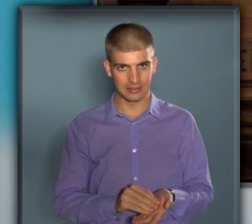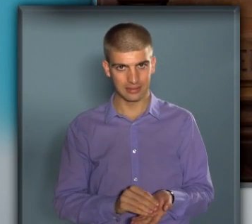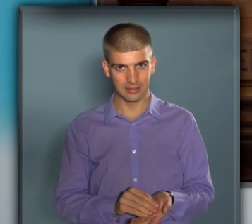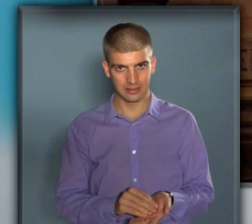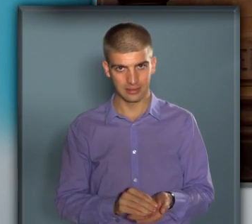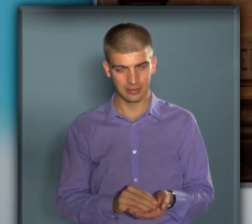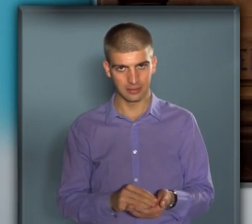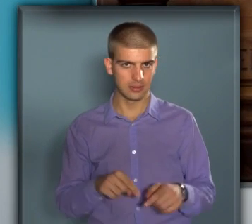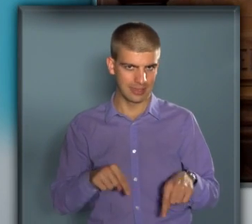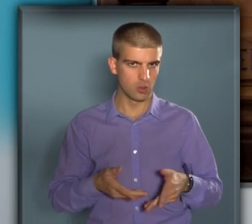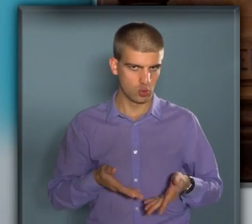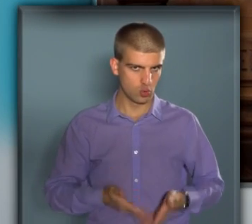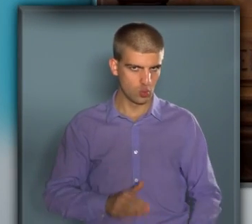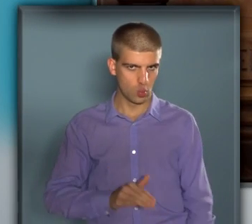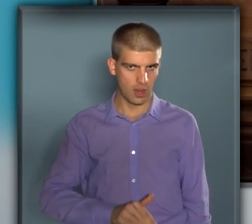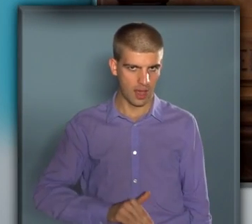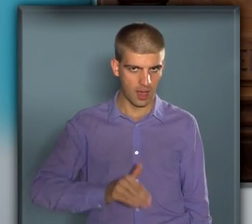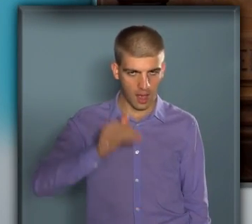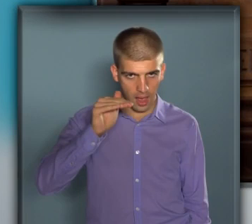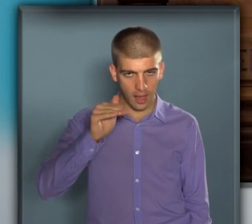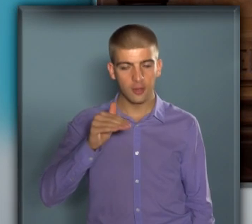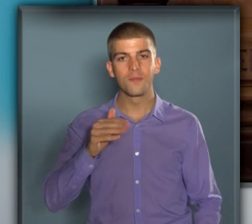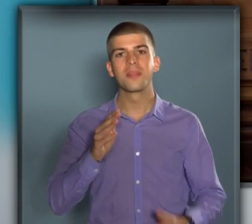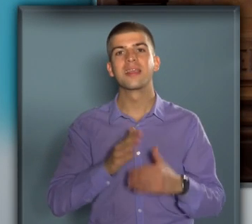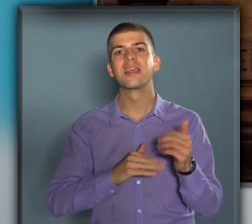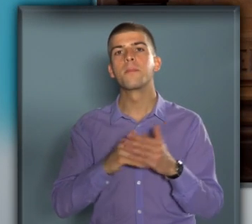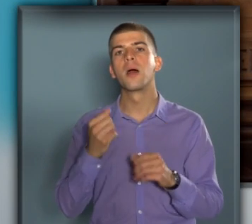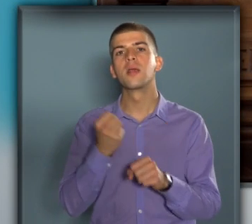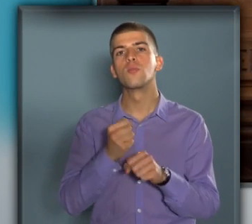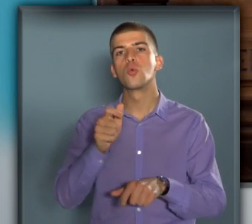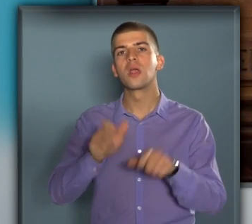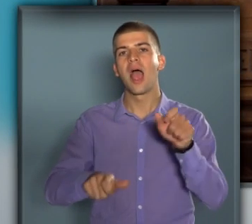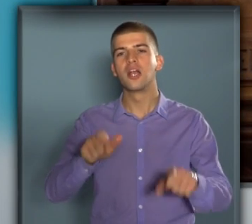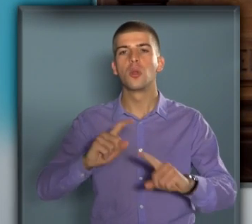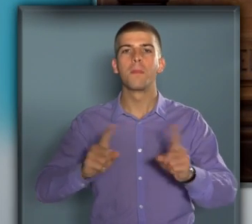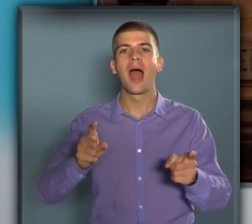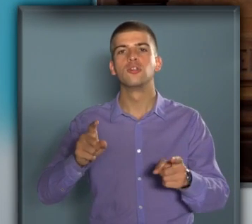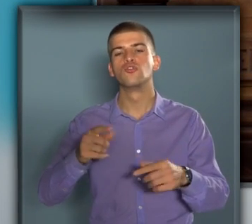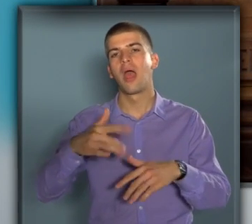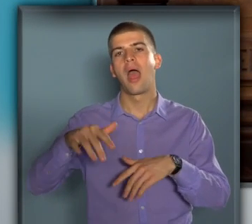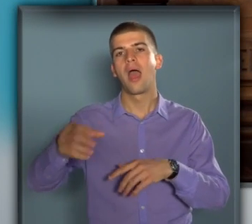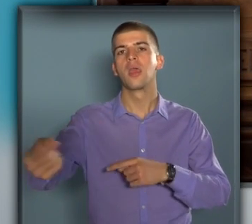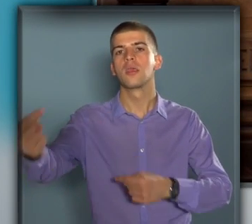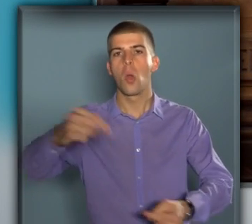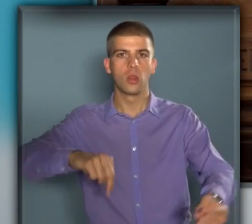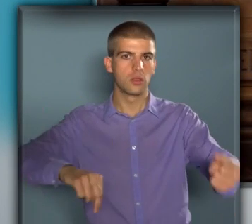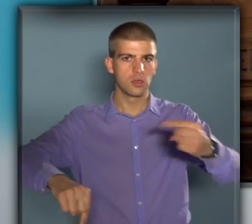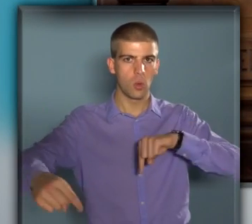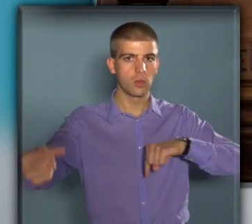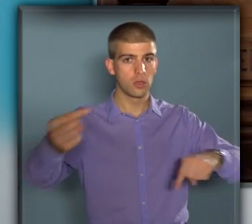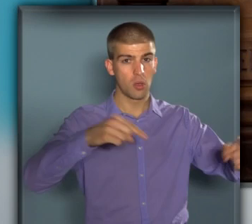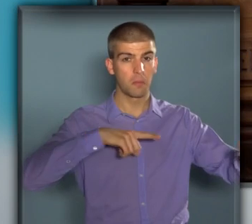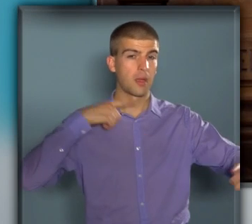vagy itteni benszülött, így is fogalmazhatnánk. Az ipari munkások más városrészekből, más